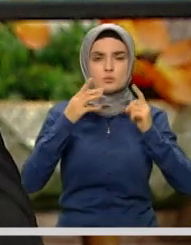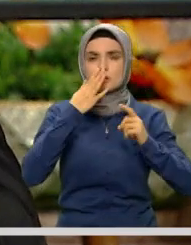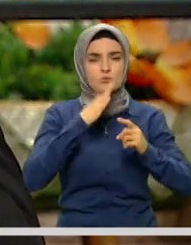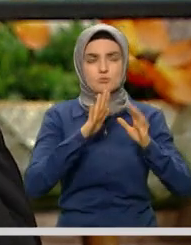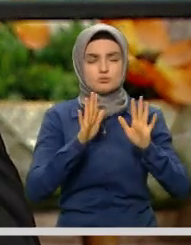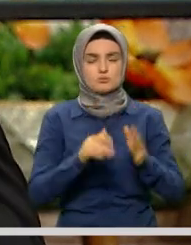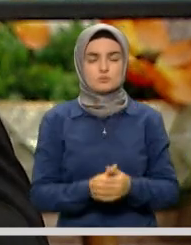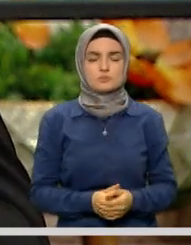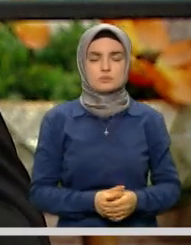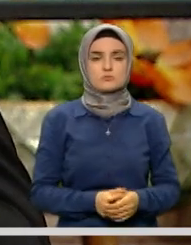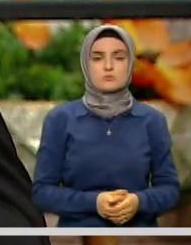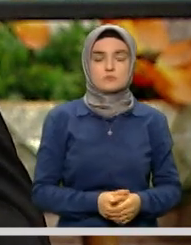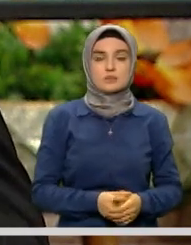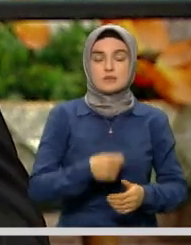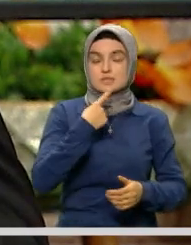deme